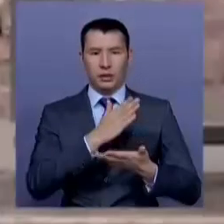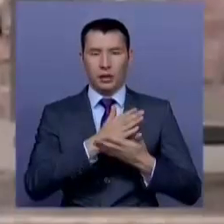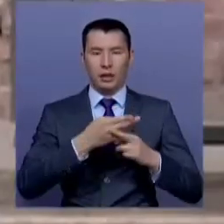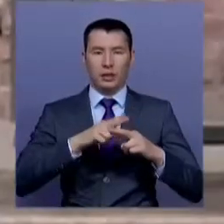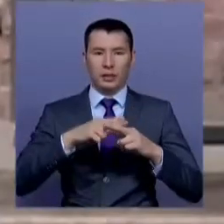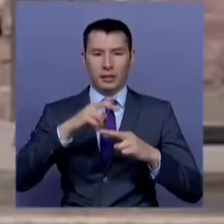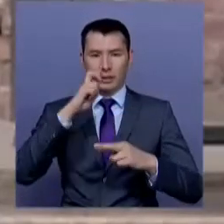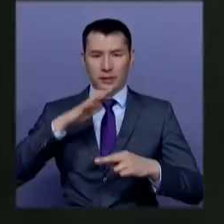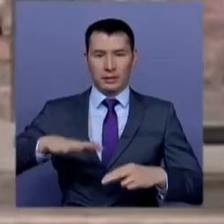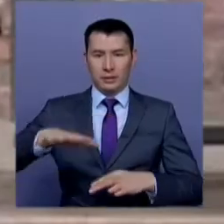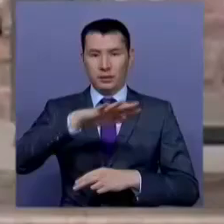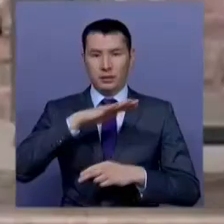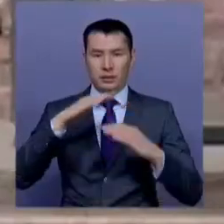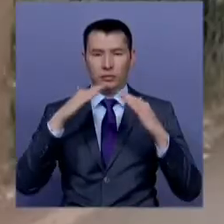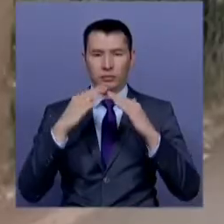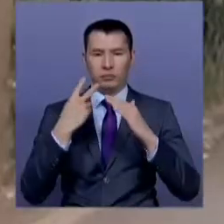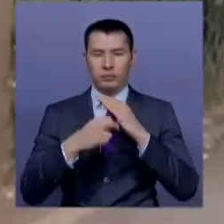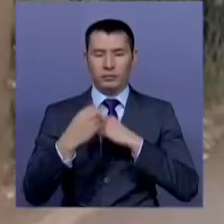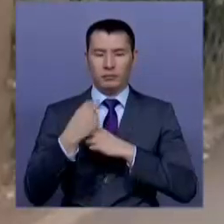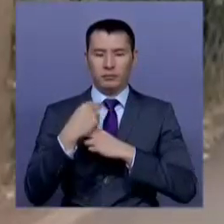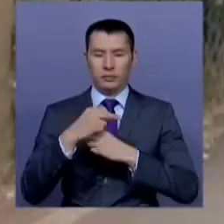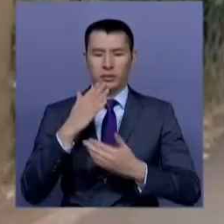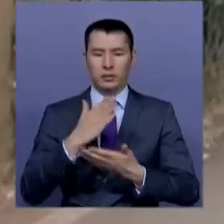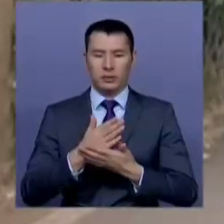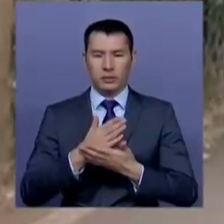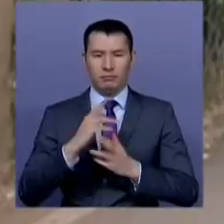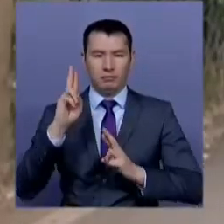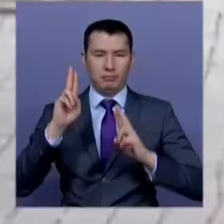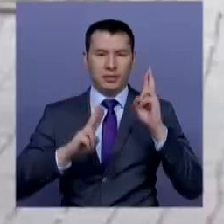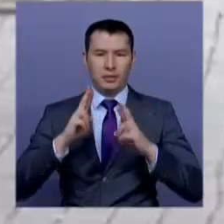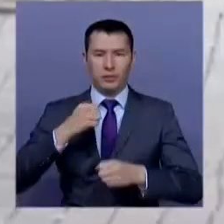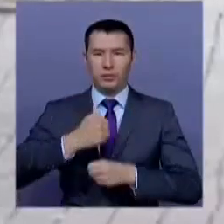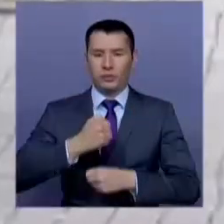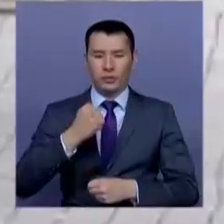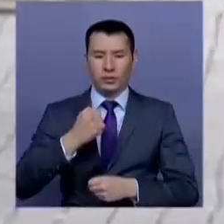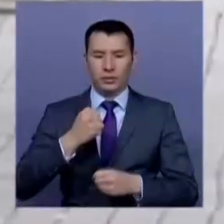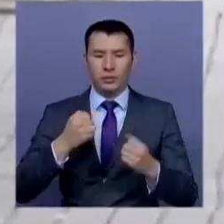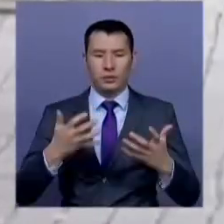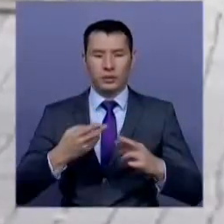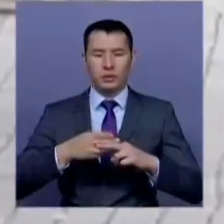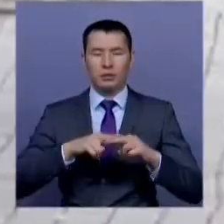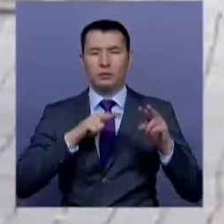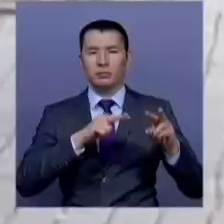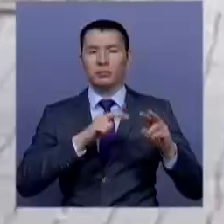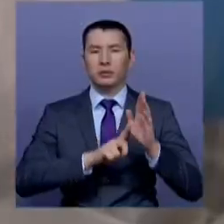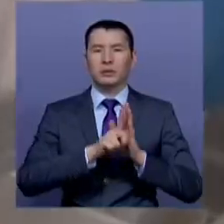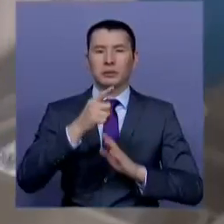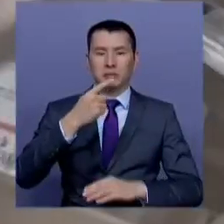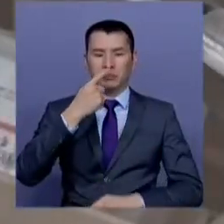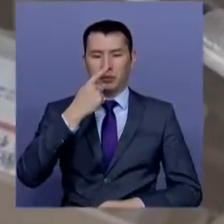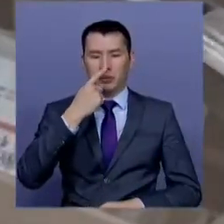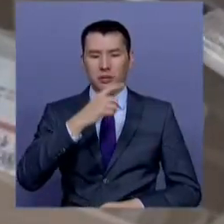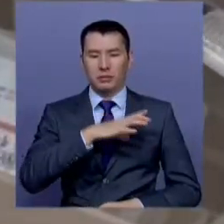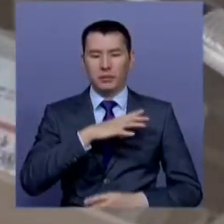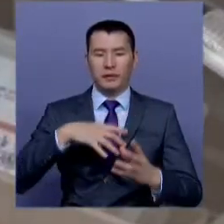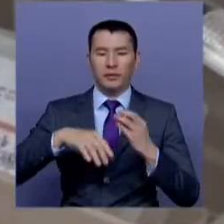Никакого лечения такие пациенты не получают, но находятся под дистанционным присмотром врачей. Но такой метод наблюдения начался недавно. Ранее у всех,